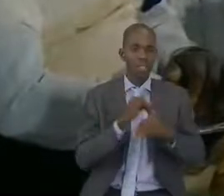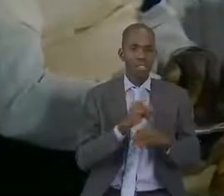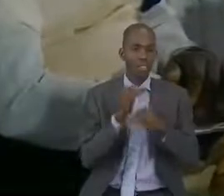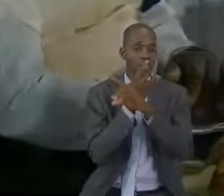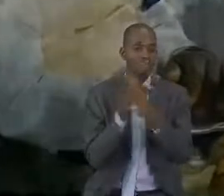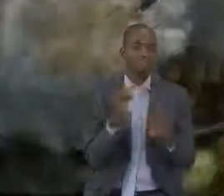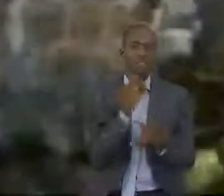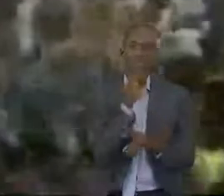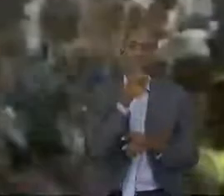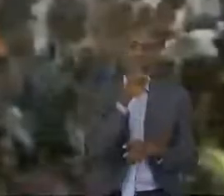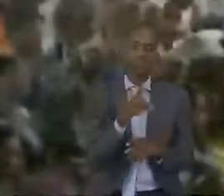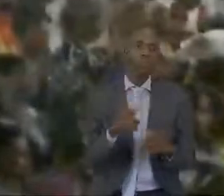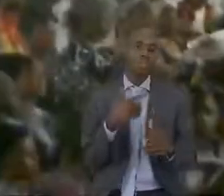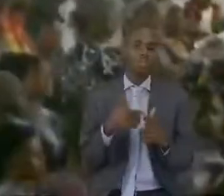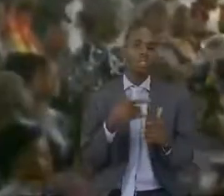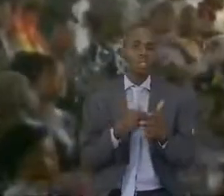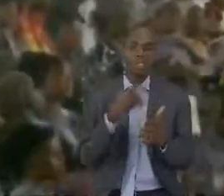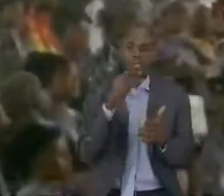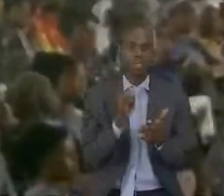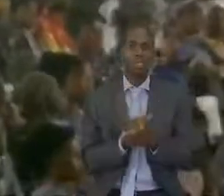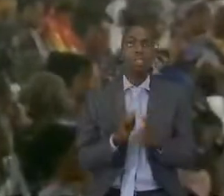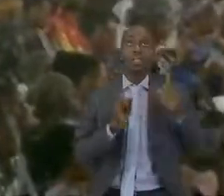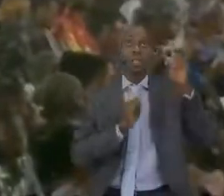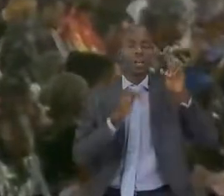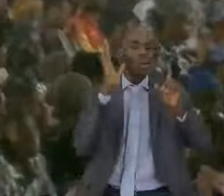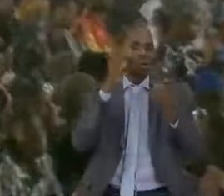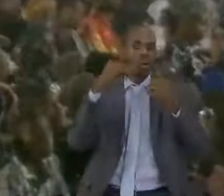garantie. Je suis descendu pour les délivrer.